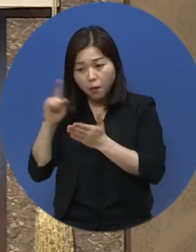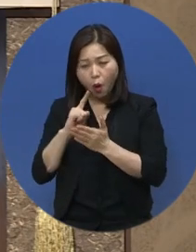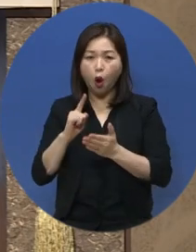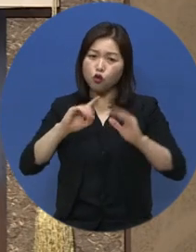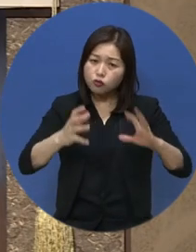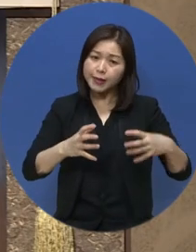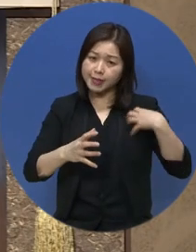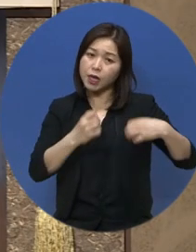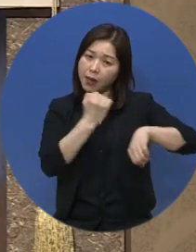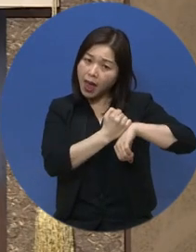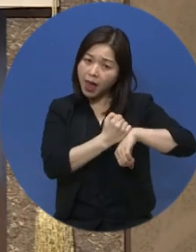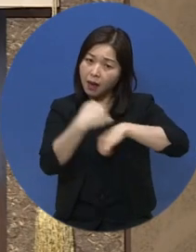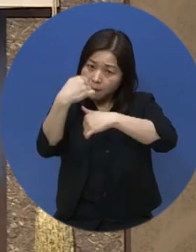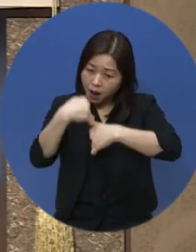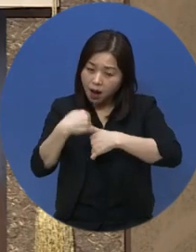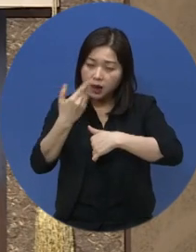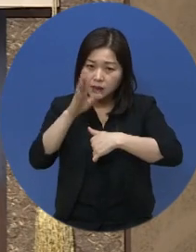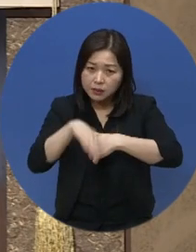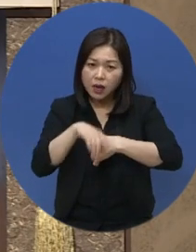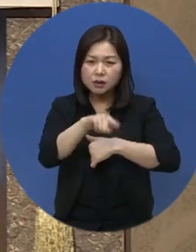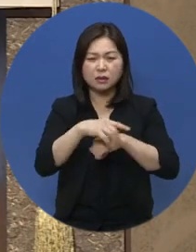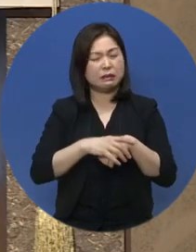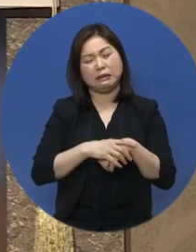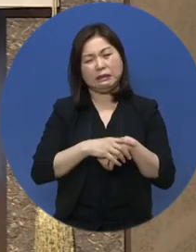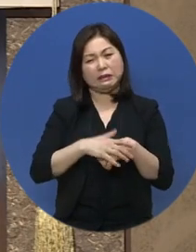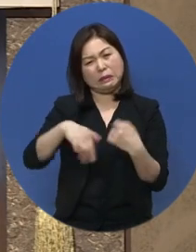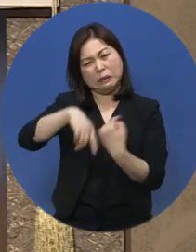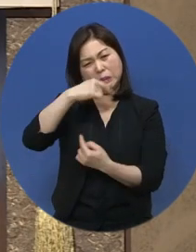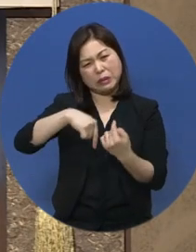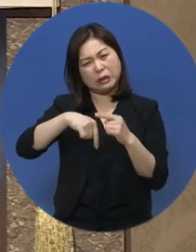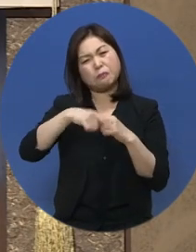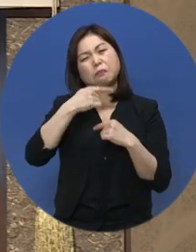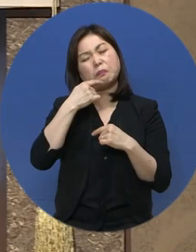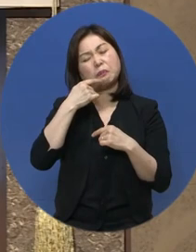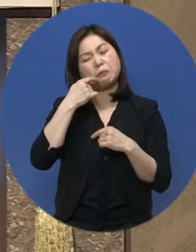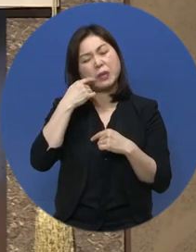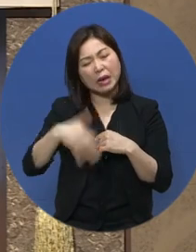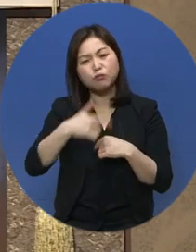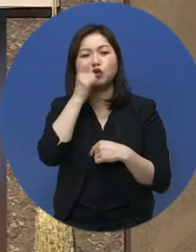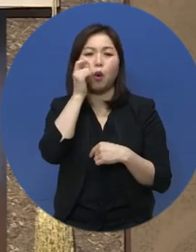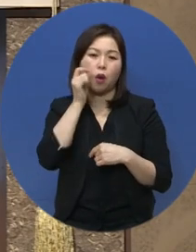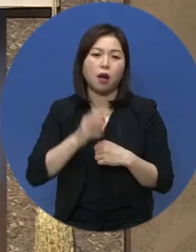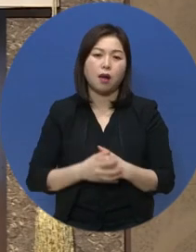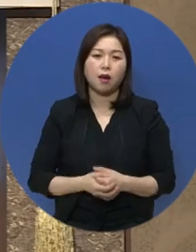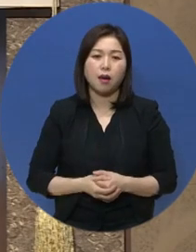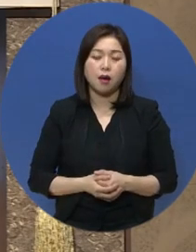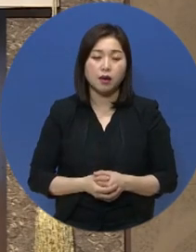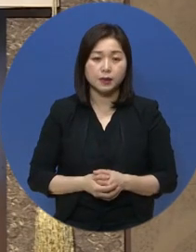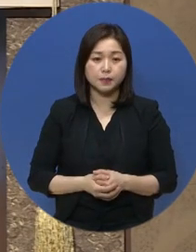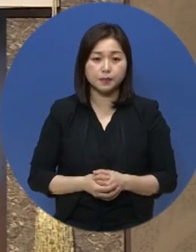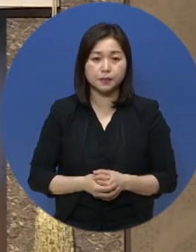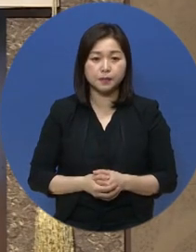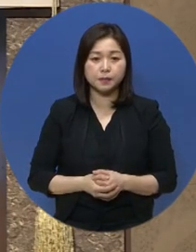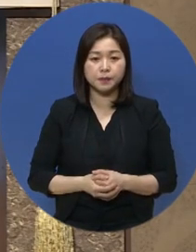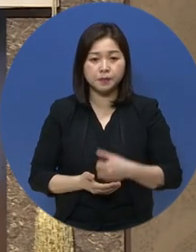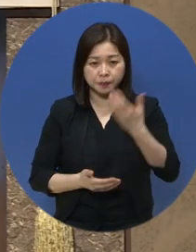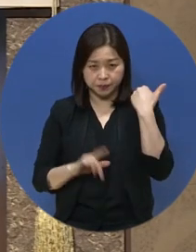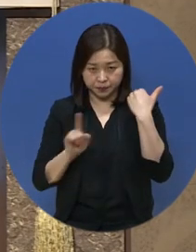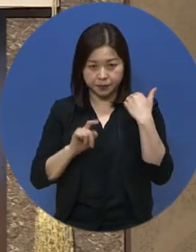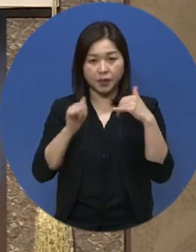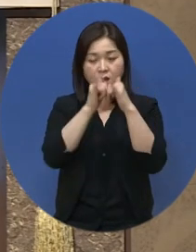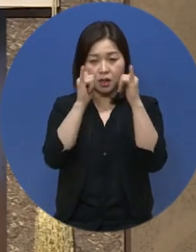있는데 예. 아직 그게 완벽하게 되고 있지는 않은 것 같다는 생각이 좀 들고요. 네. 최근에는 이제 그